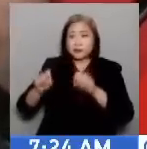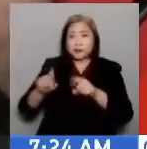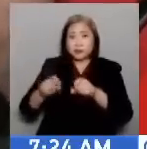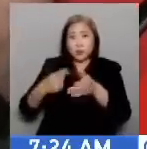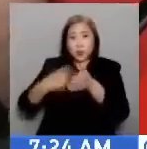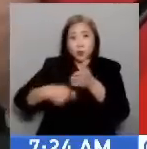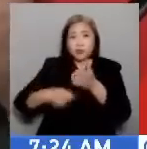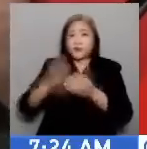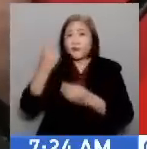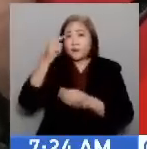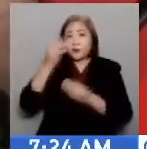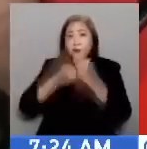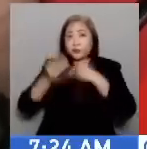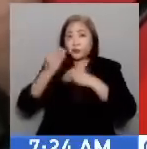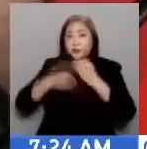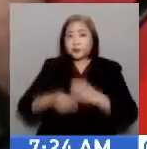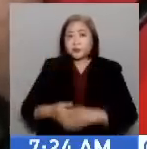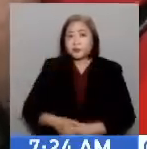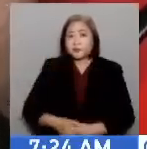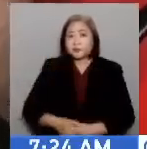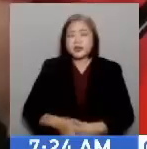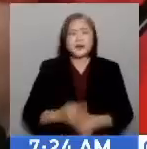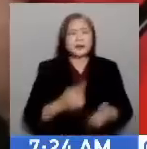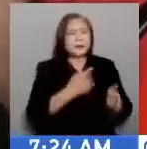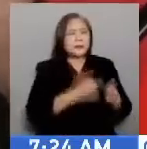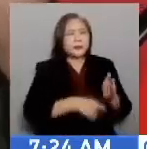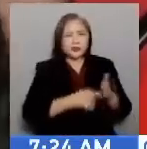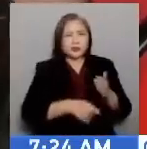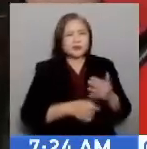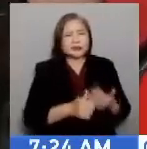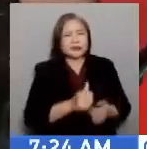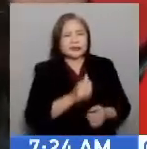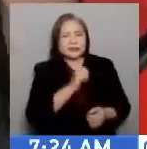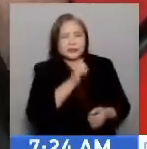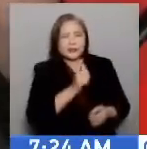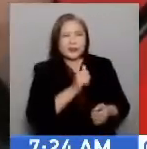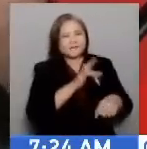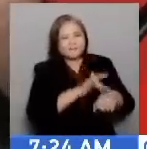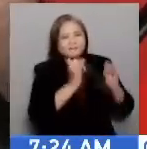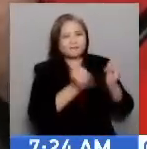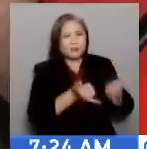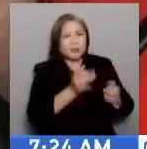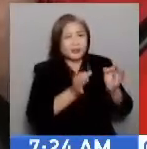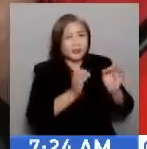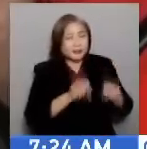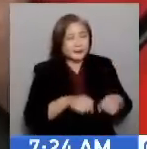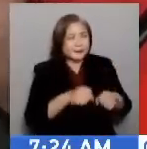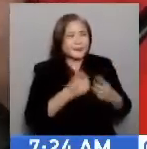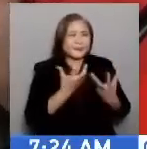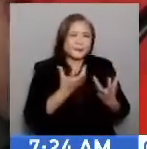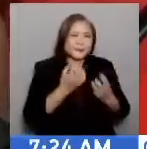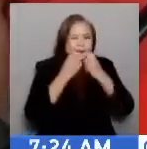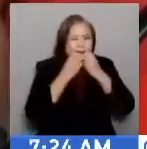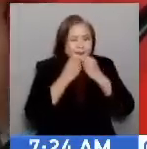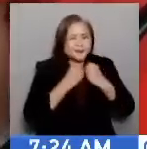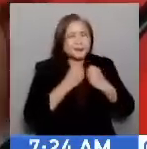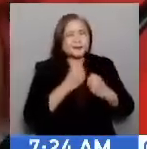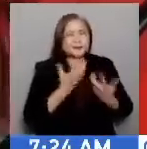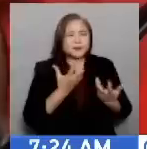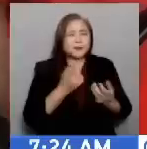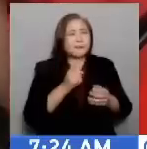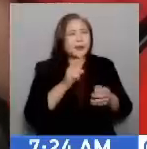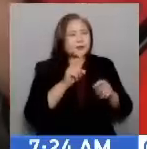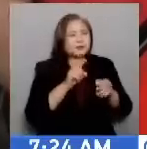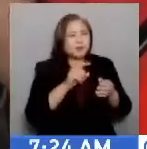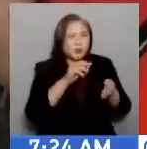Sa presyo po hanggat maaari, hindi po muna namin gagalawin hanggat kaya pa. Siguro babawas po ng portion, babawas ng